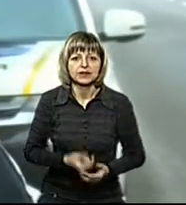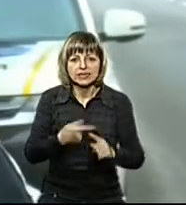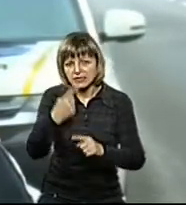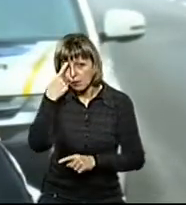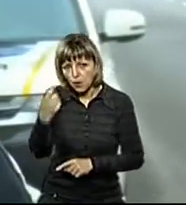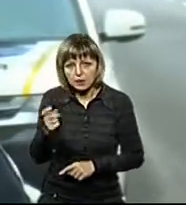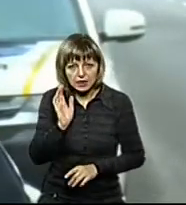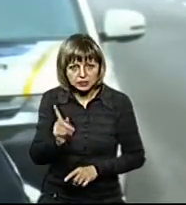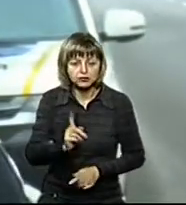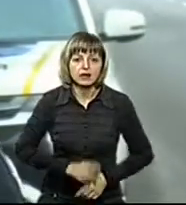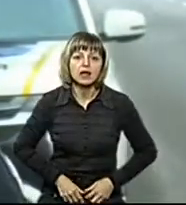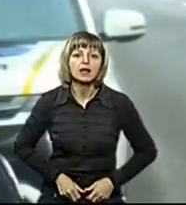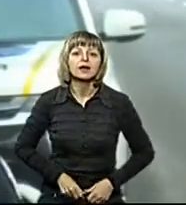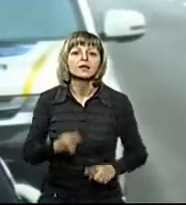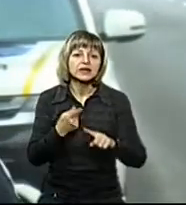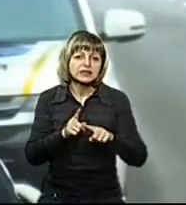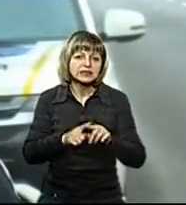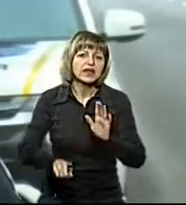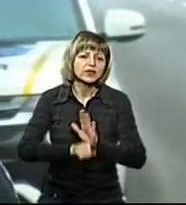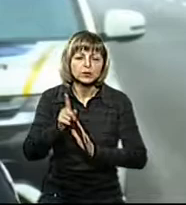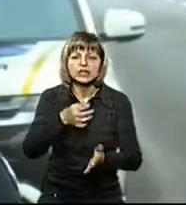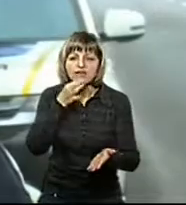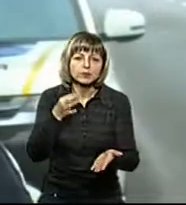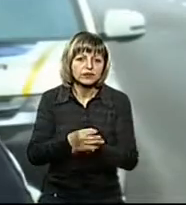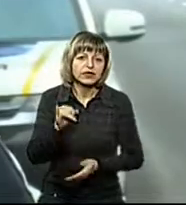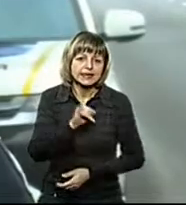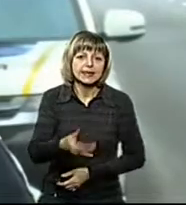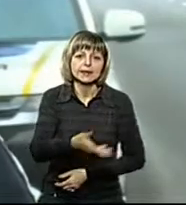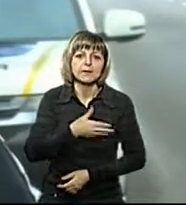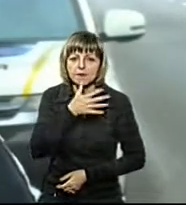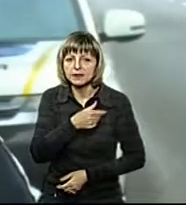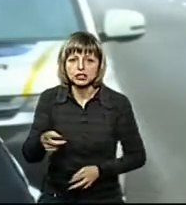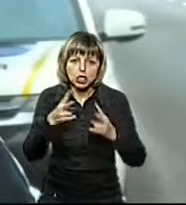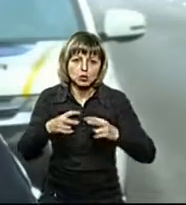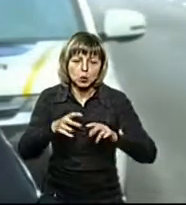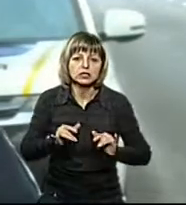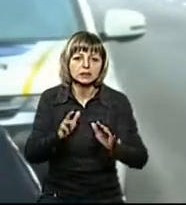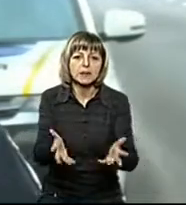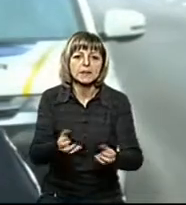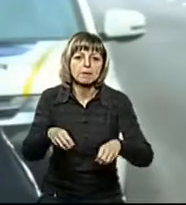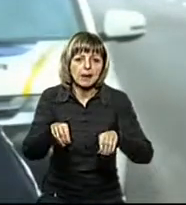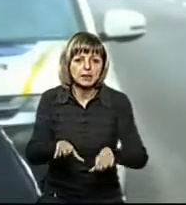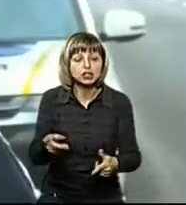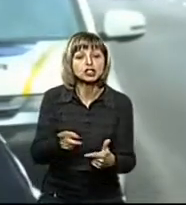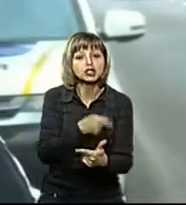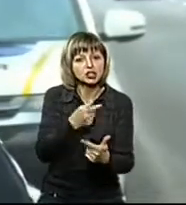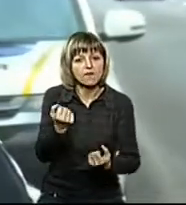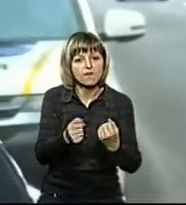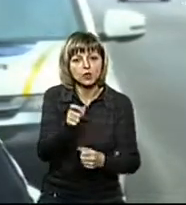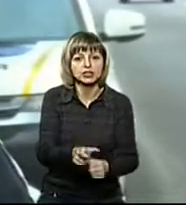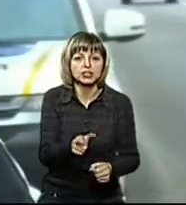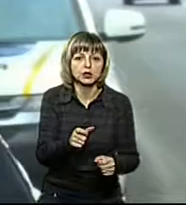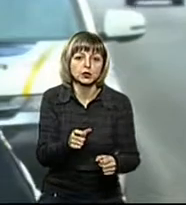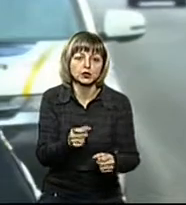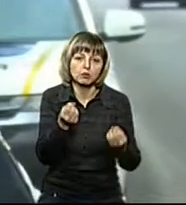попереджувальними сигналами. Тому за це настає відповідальність і ми під час розгляду справи приймаємо рішення, чи водію